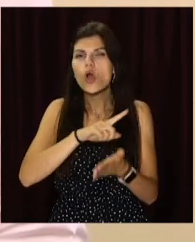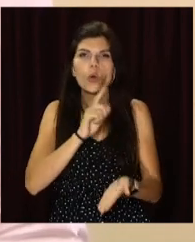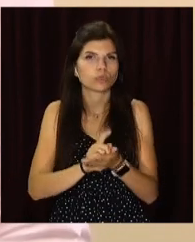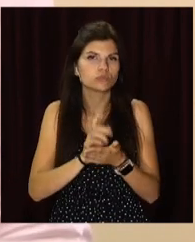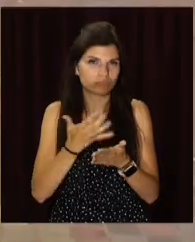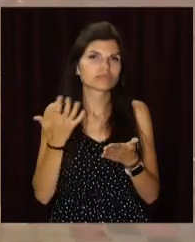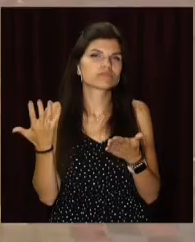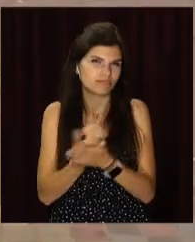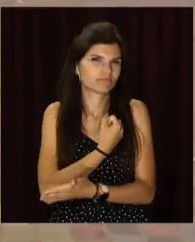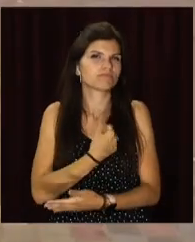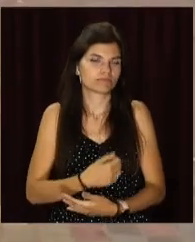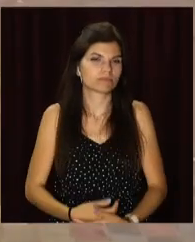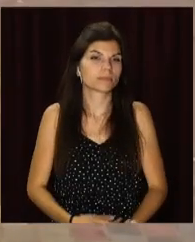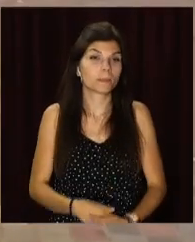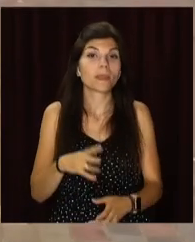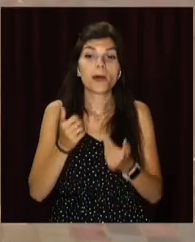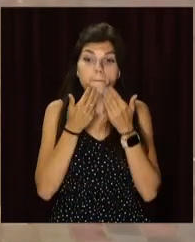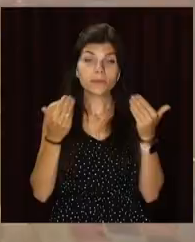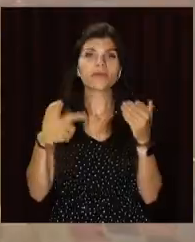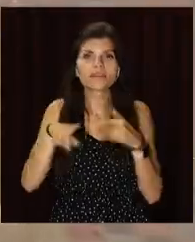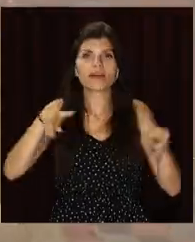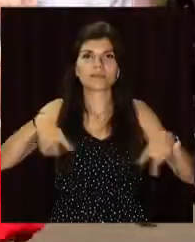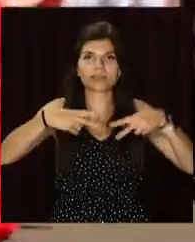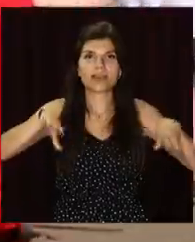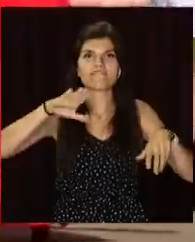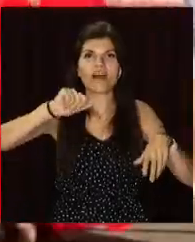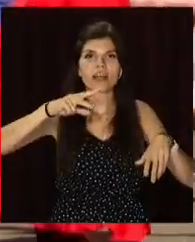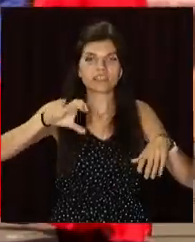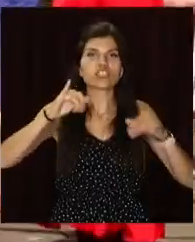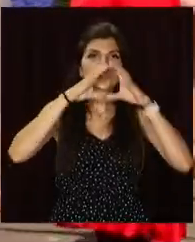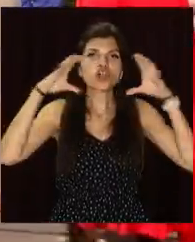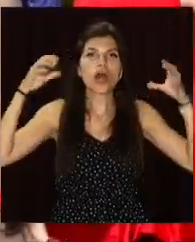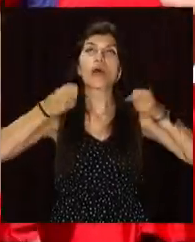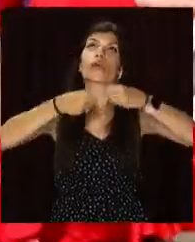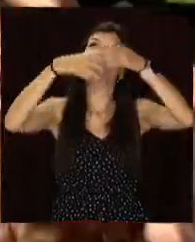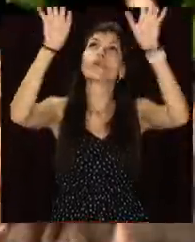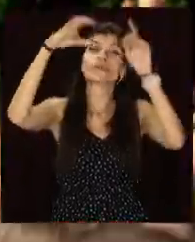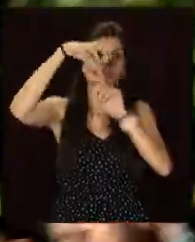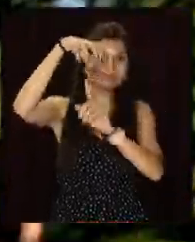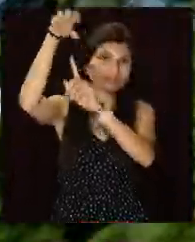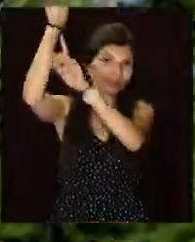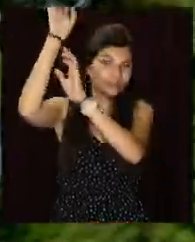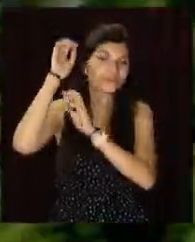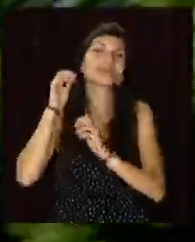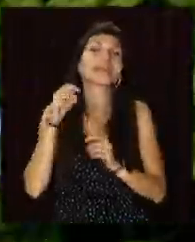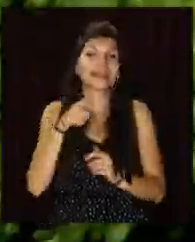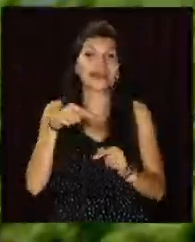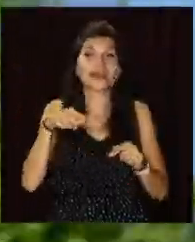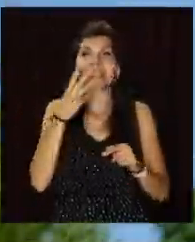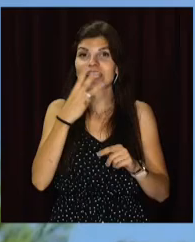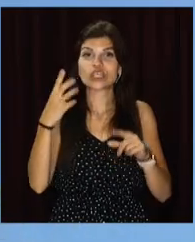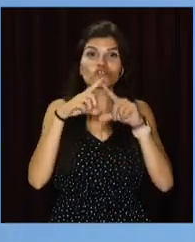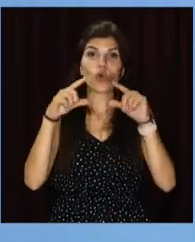їх досягнете. Наостанок випускники станцювали вальс та випустили в небо повітряні кулі, згадавши бажання. Цьогоріч з 33